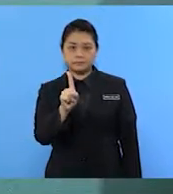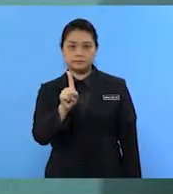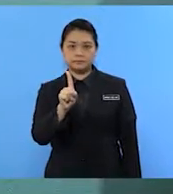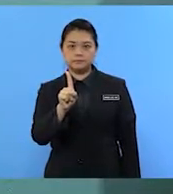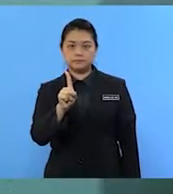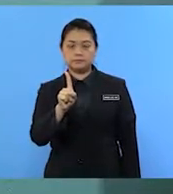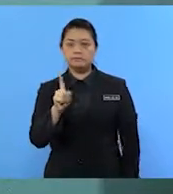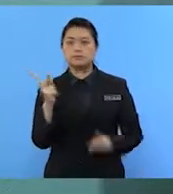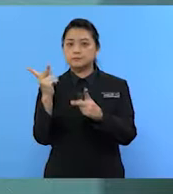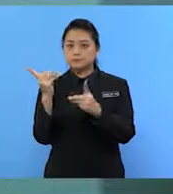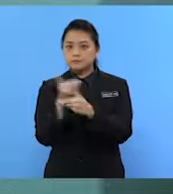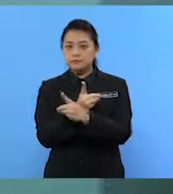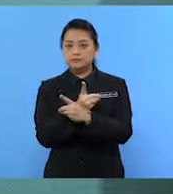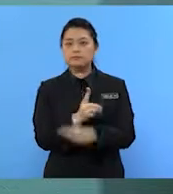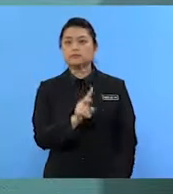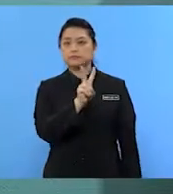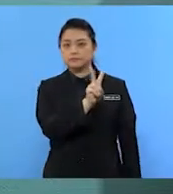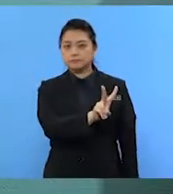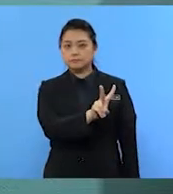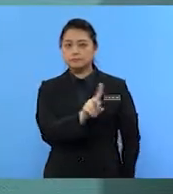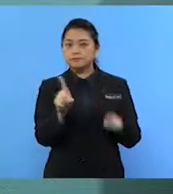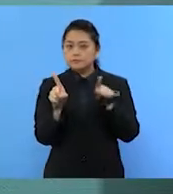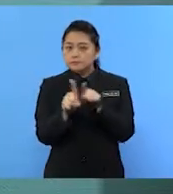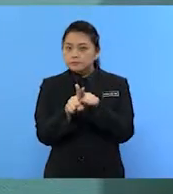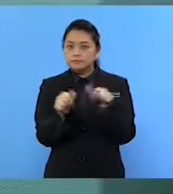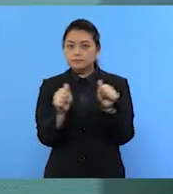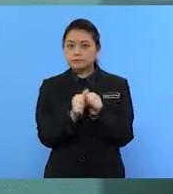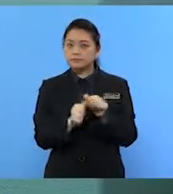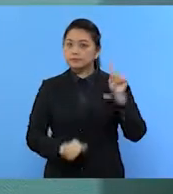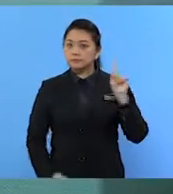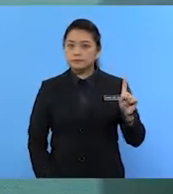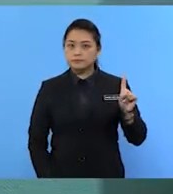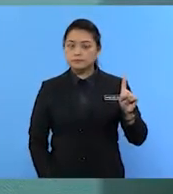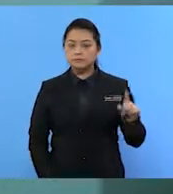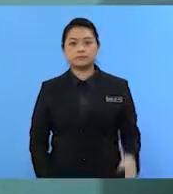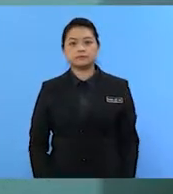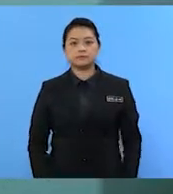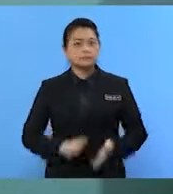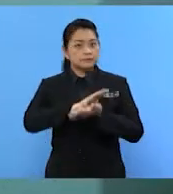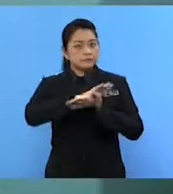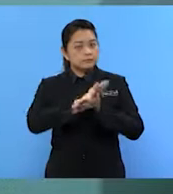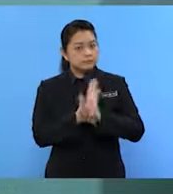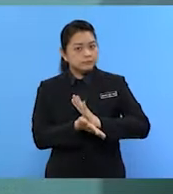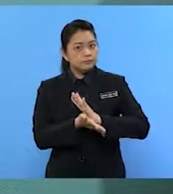2^-1 darab 2 sama dengan 1. Kesimpulannya,